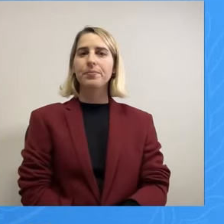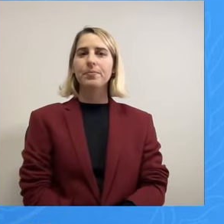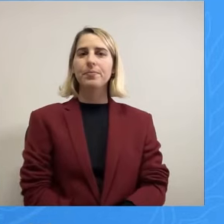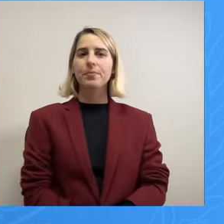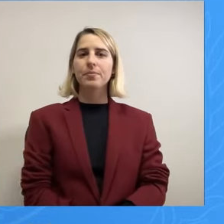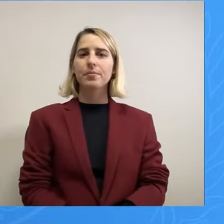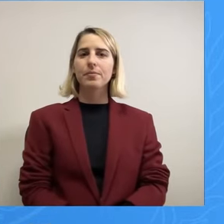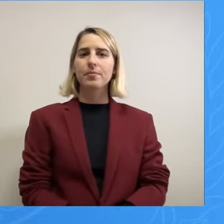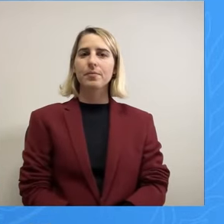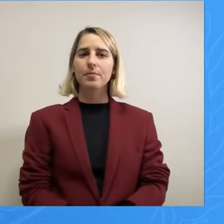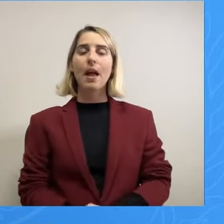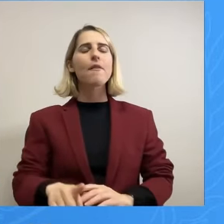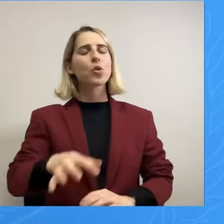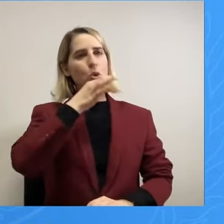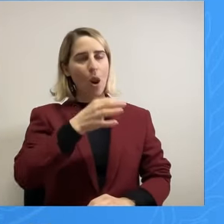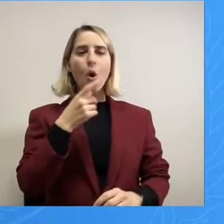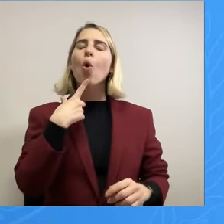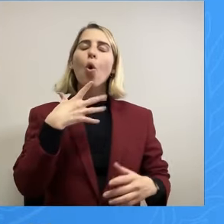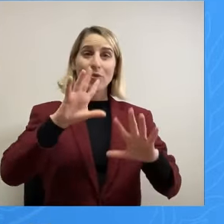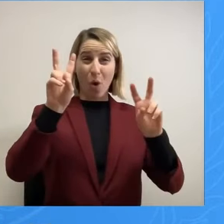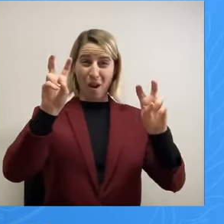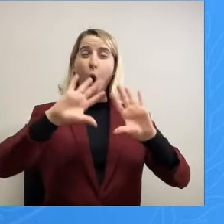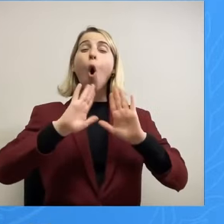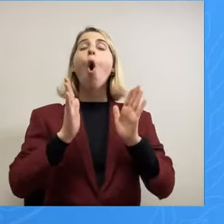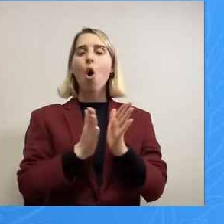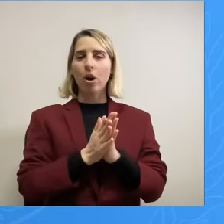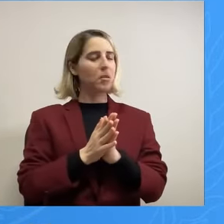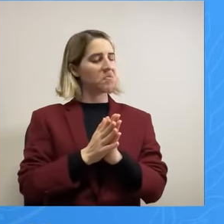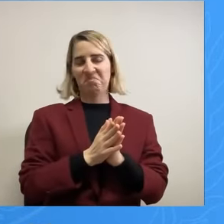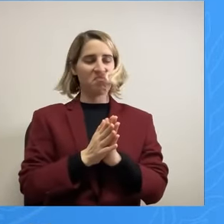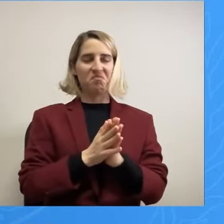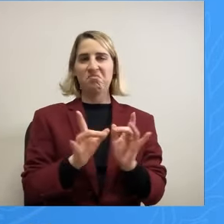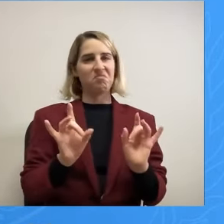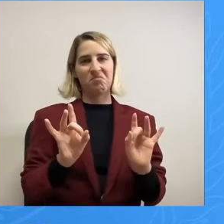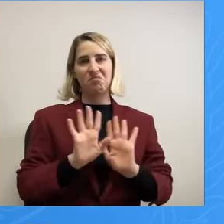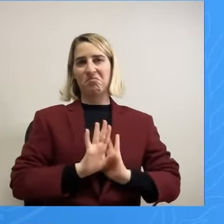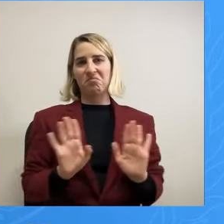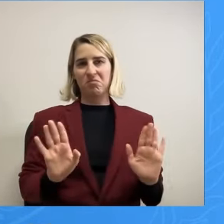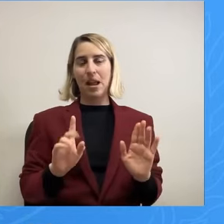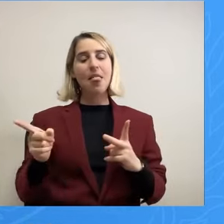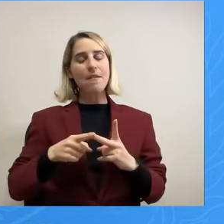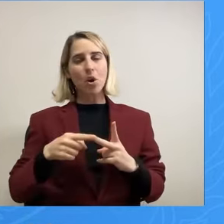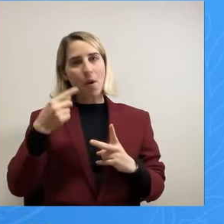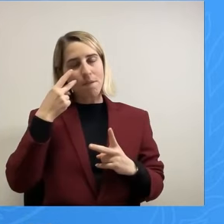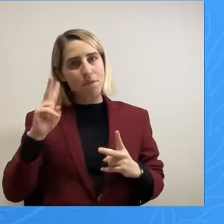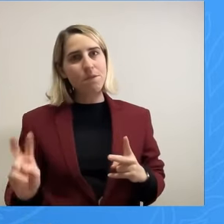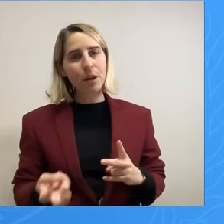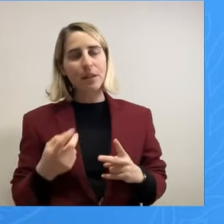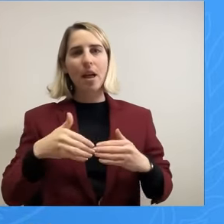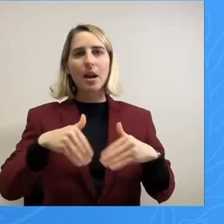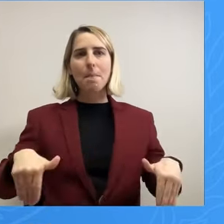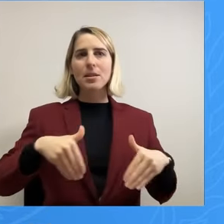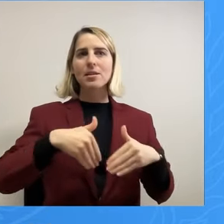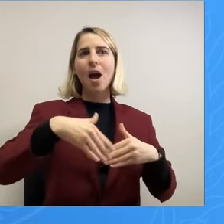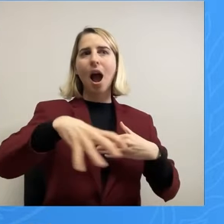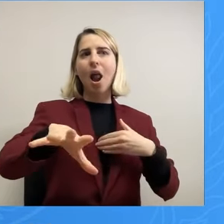το λέω αυτό γιατί πρώτον δεν ισχύει το όλοι, δεύτερον βρείτε τις διαχωριστικές γραμμές.